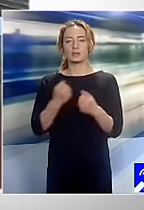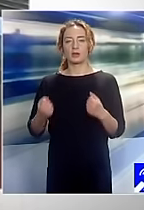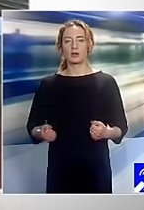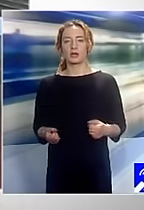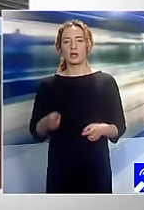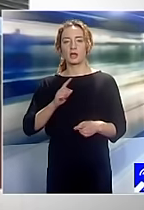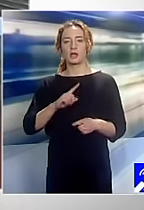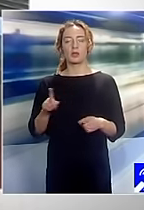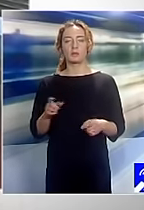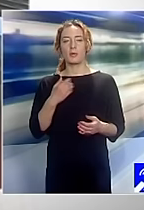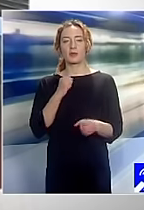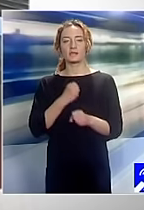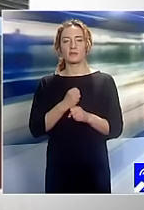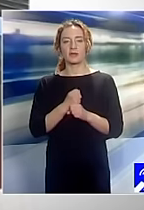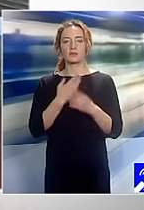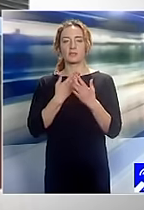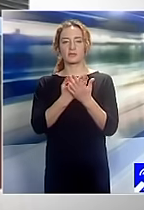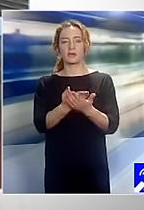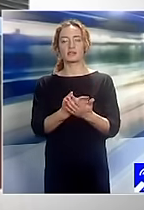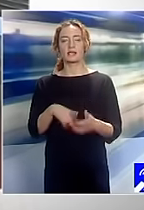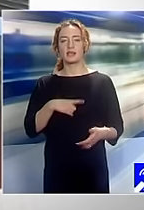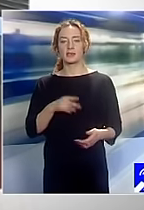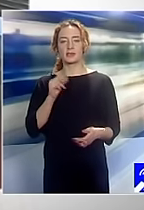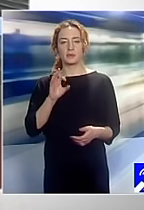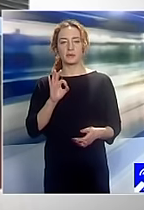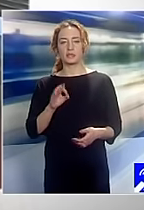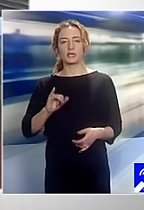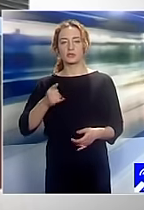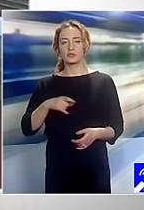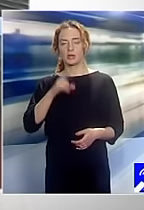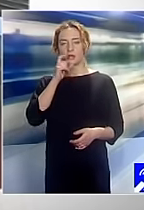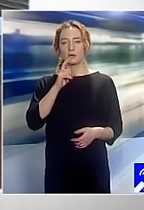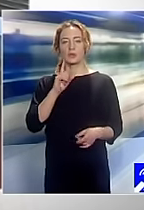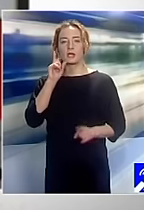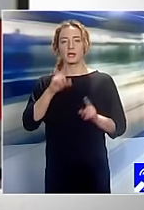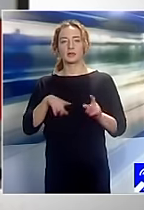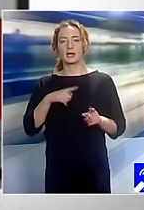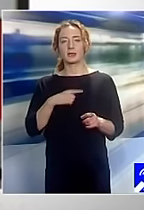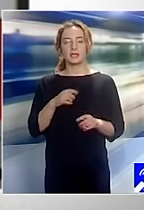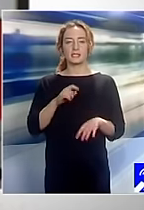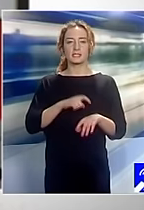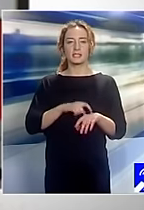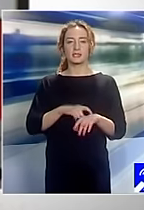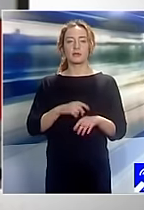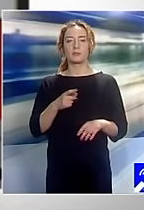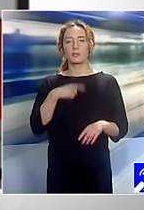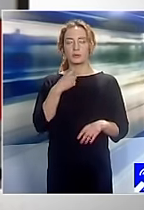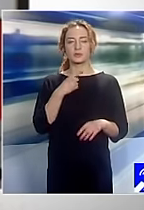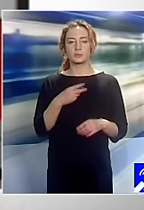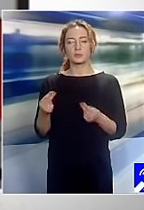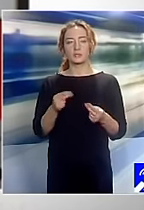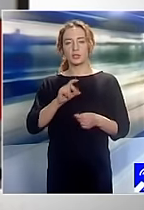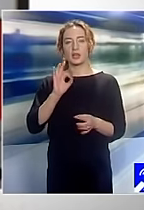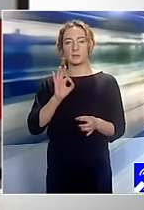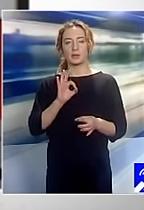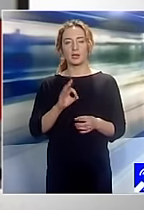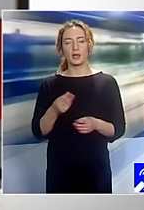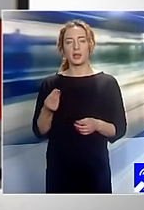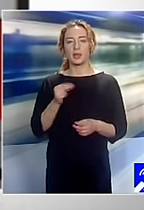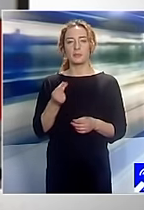faceți față. E și bine și e și rău. Vaccinați. Dacă avem timp, vă spun o idee pentru fiecare. De ce e bine și de ce e rău? E bine pentru